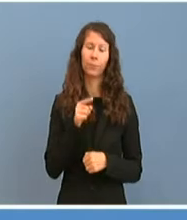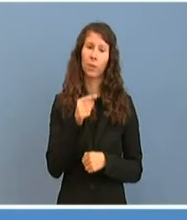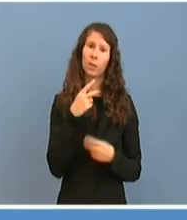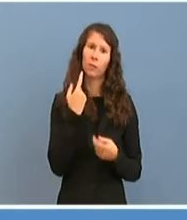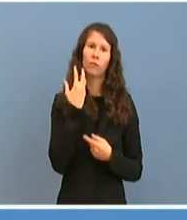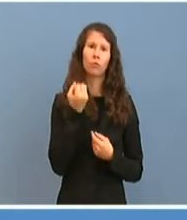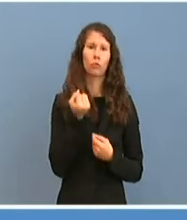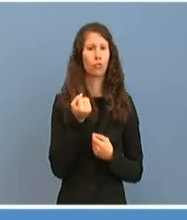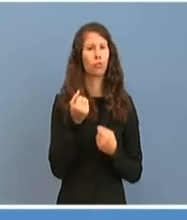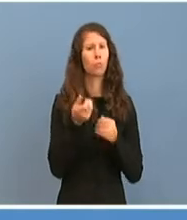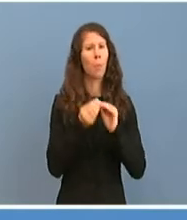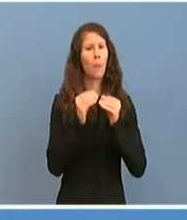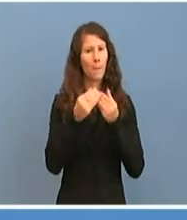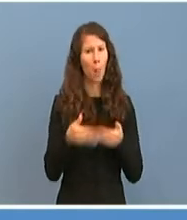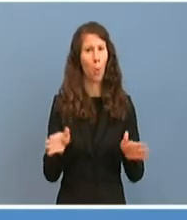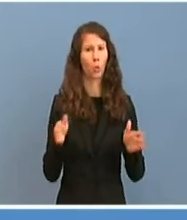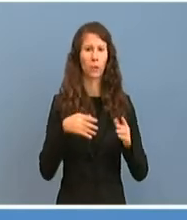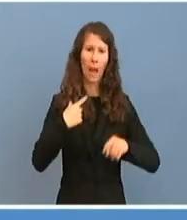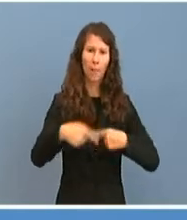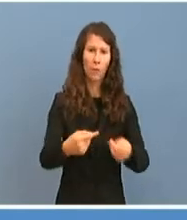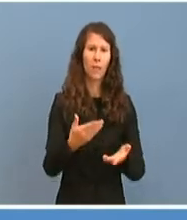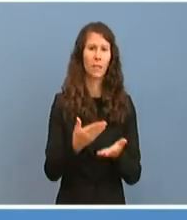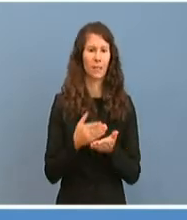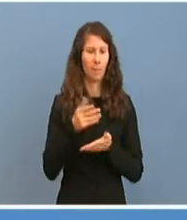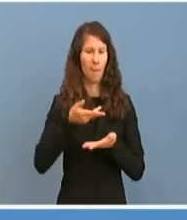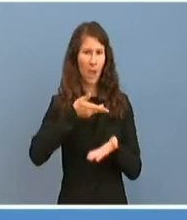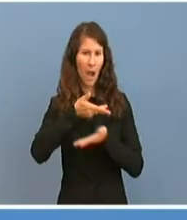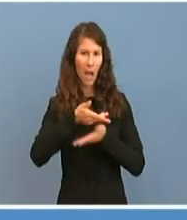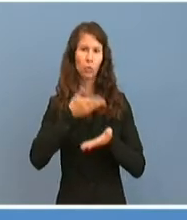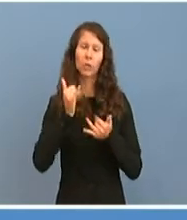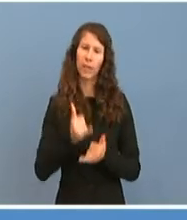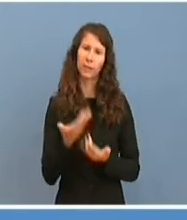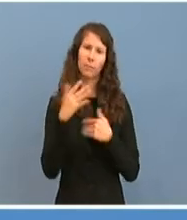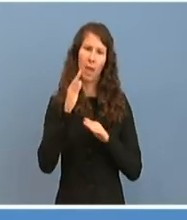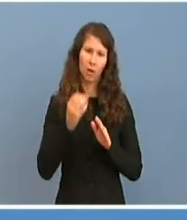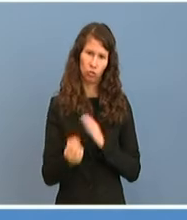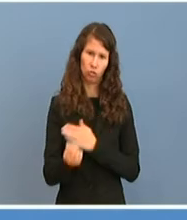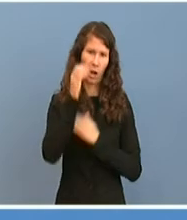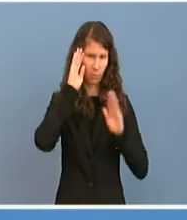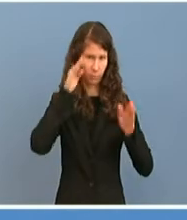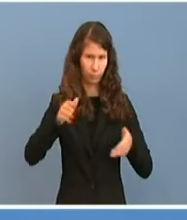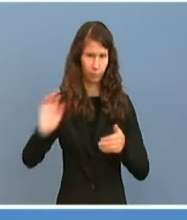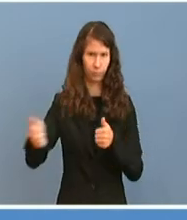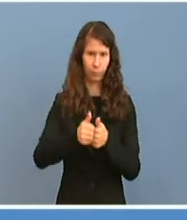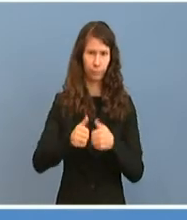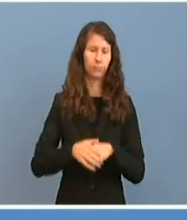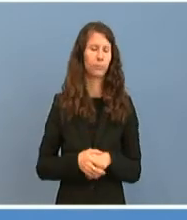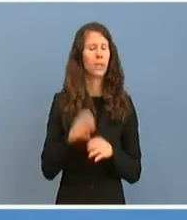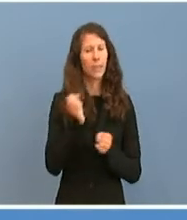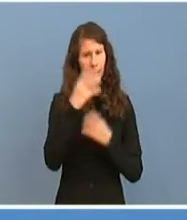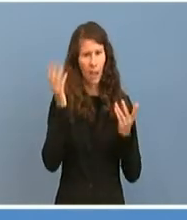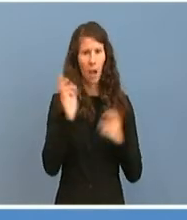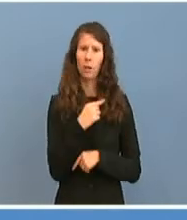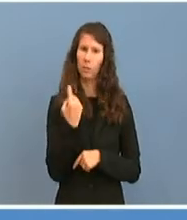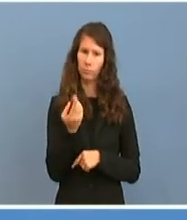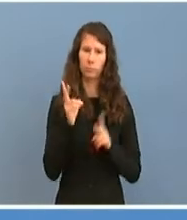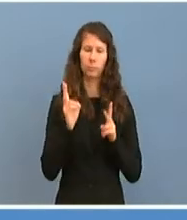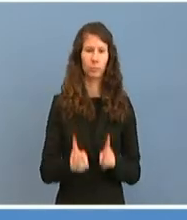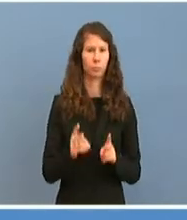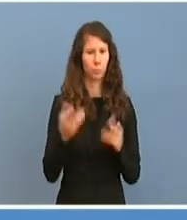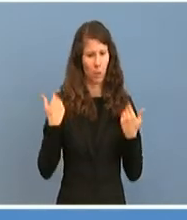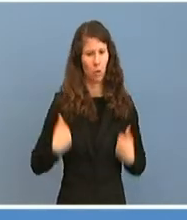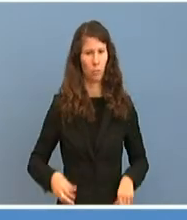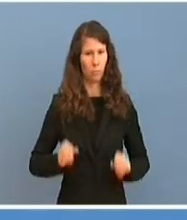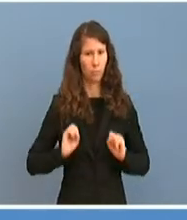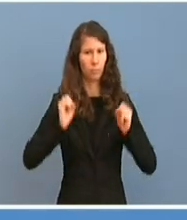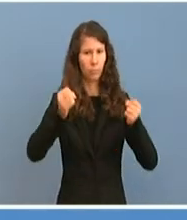geschieht, stellen wir diese Beratungsleistung jetzt verstärkt an die Seite. Daneben bleibt es natürlich dabei, dass wir helfende Hände zur Verfügung stellen, ob